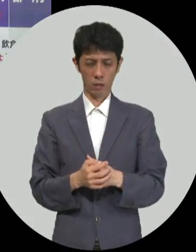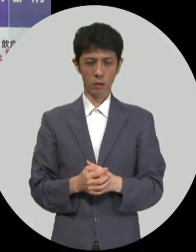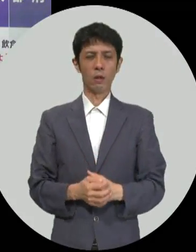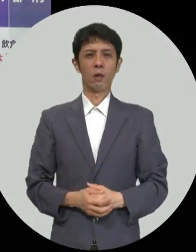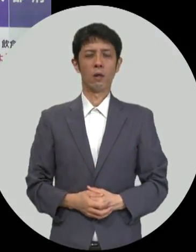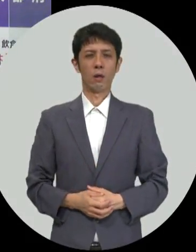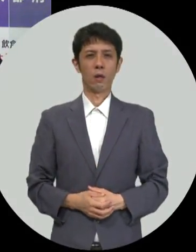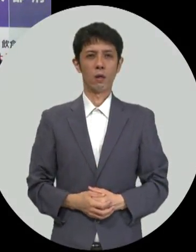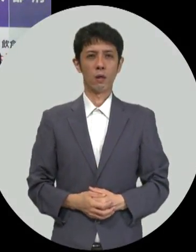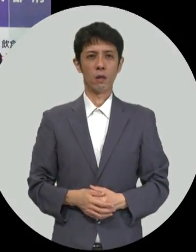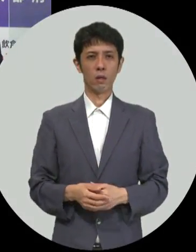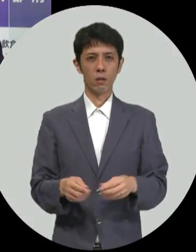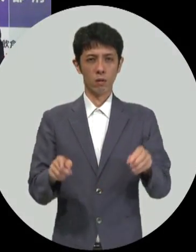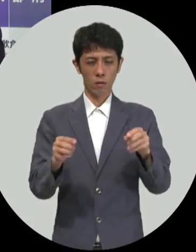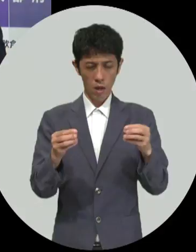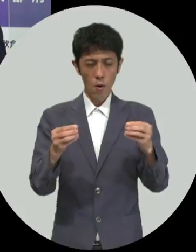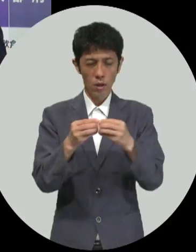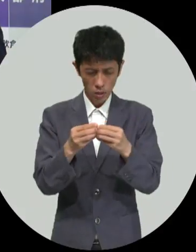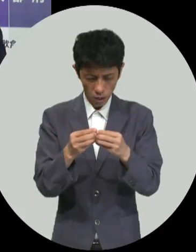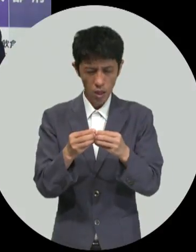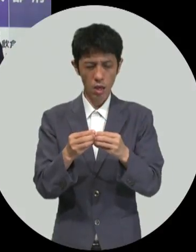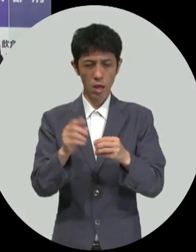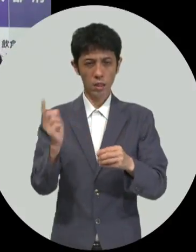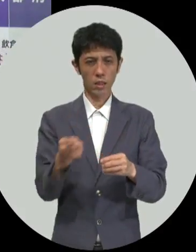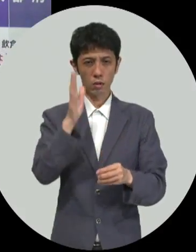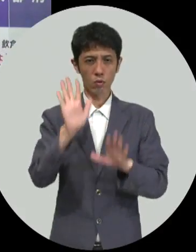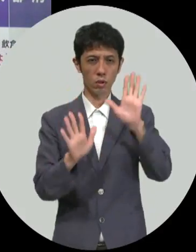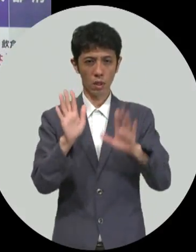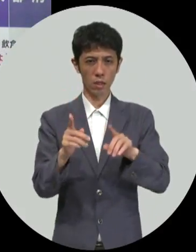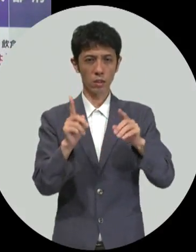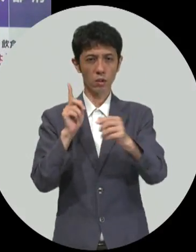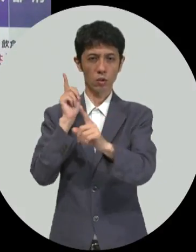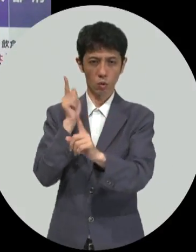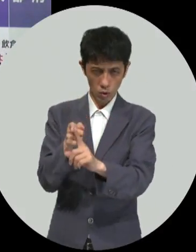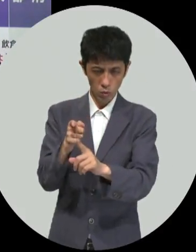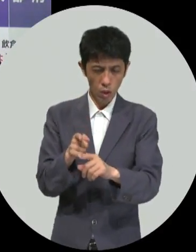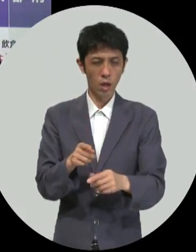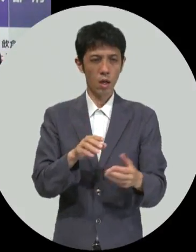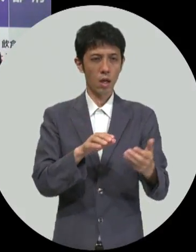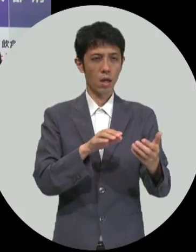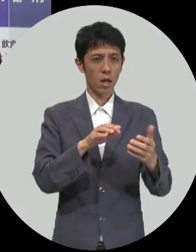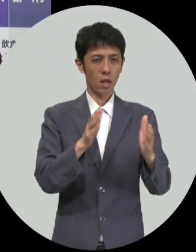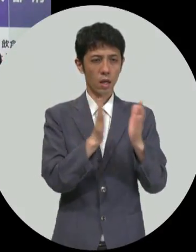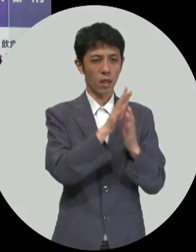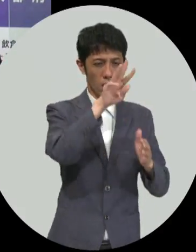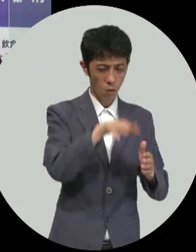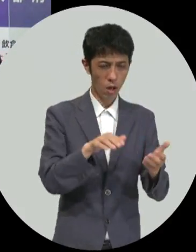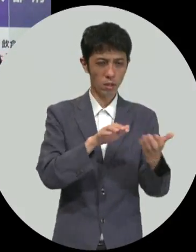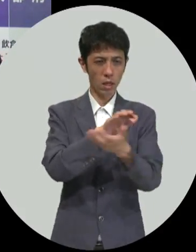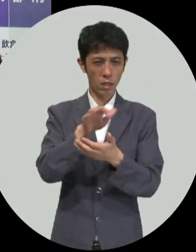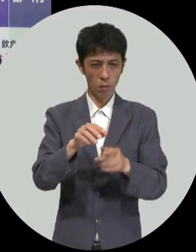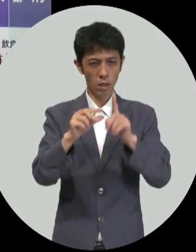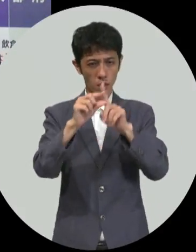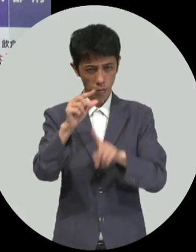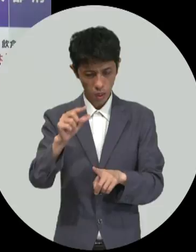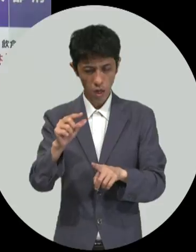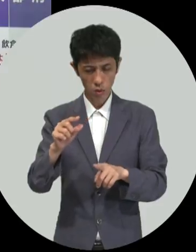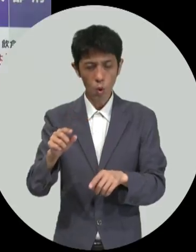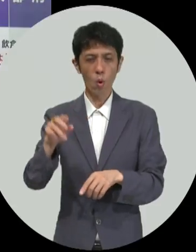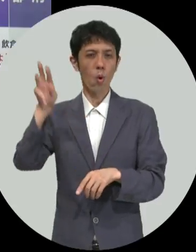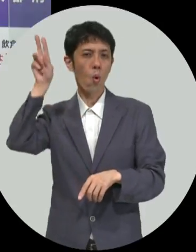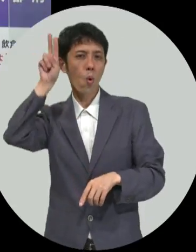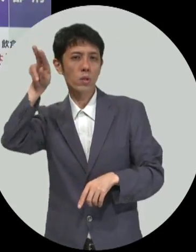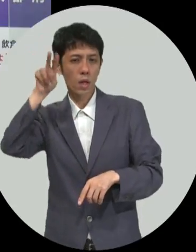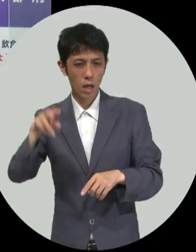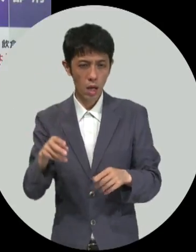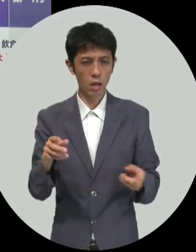に緊急事態措置を実施すべきということで、埼玉、千葉、神奈川の首都の3県と大阪府が追加されたということでございます。